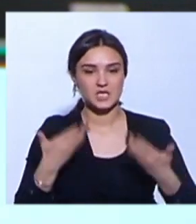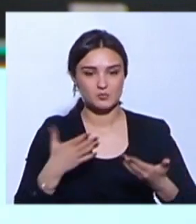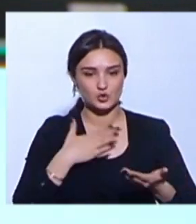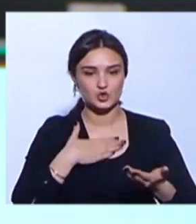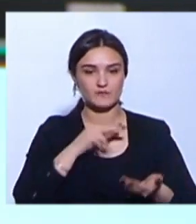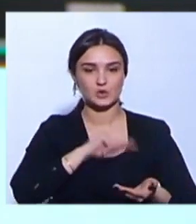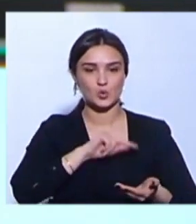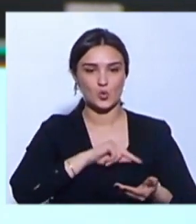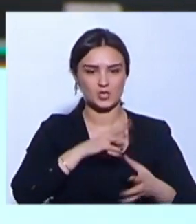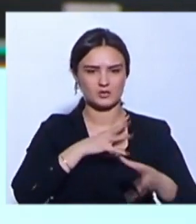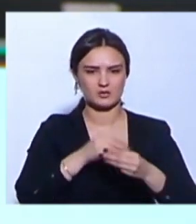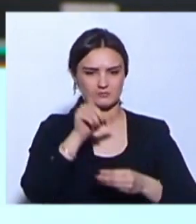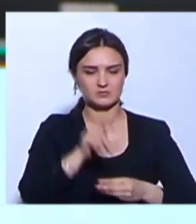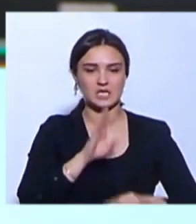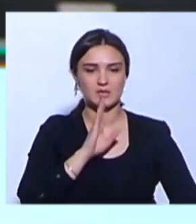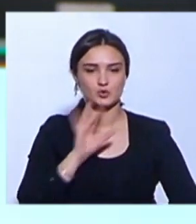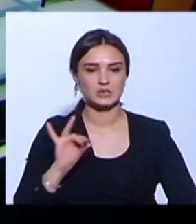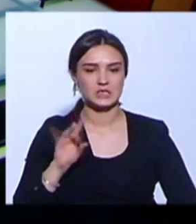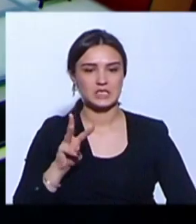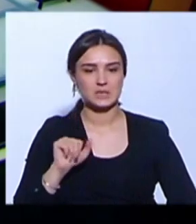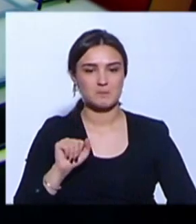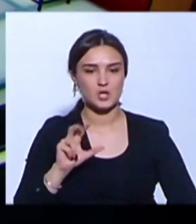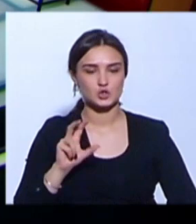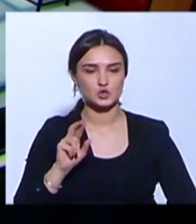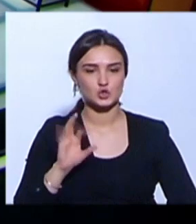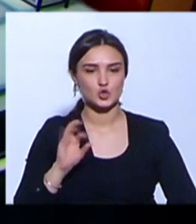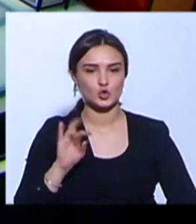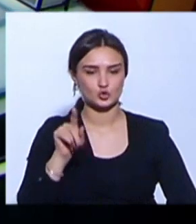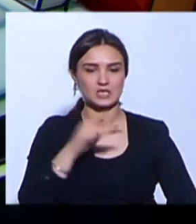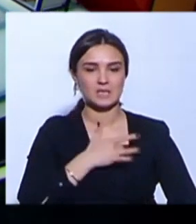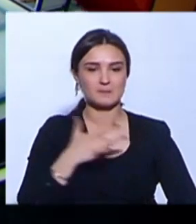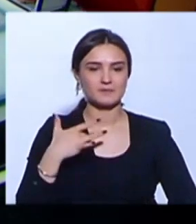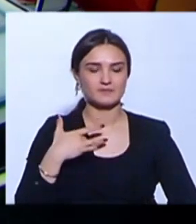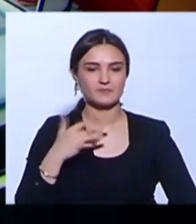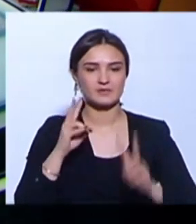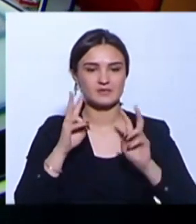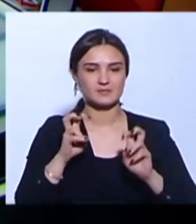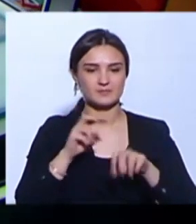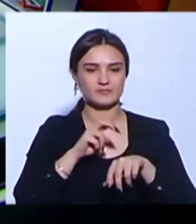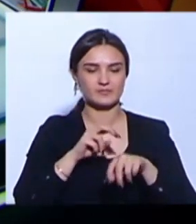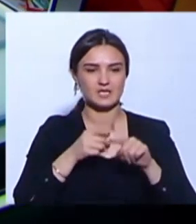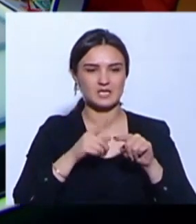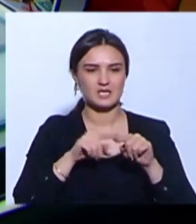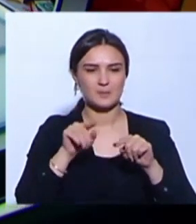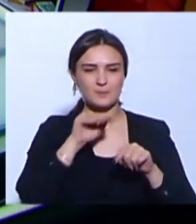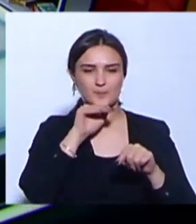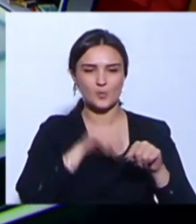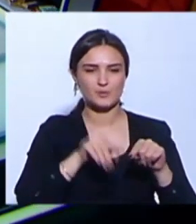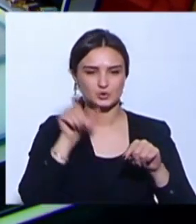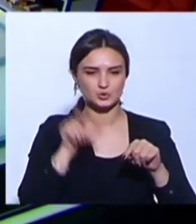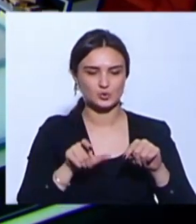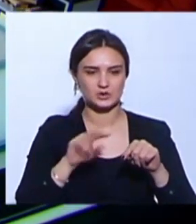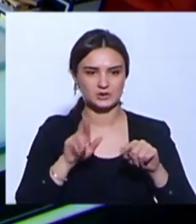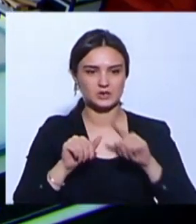კოლეგას, ქალბატონ ირმა ჭოხონელიძეს, რომელიც გახლავთ ნეფროლოგი, თბილისის სახელმწიფო სამედიცინო უნივერსიტეტის პროფესორი